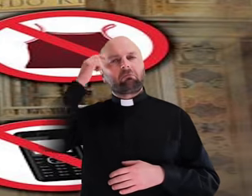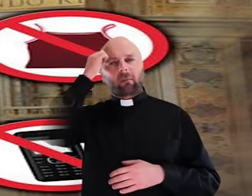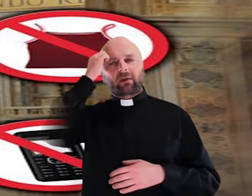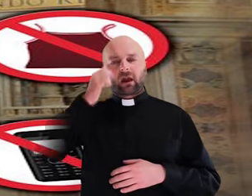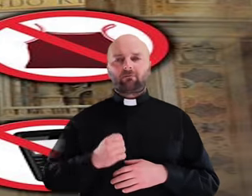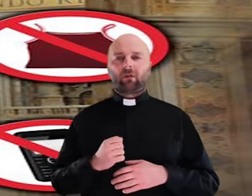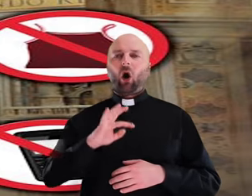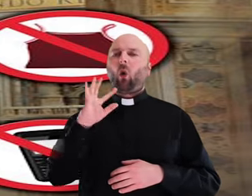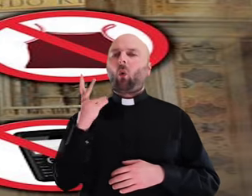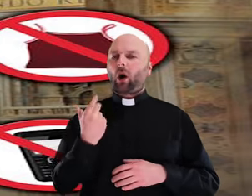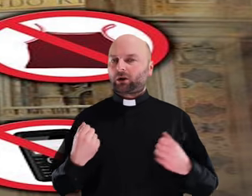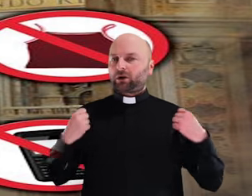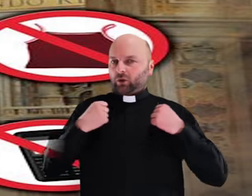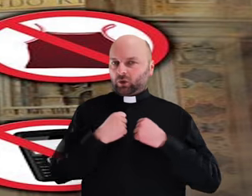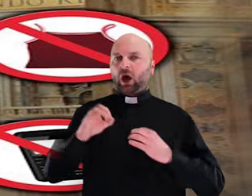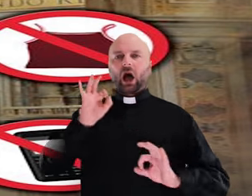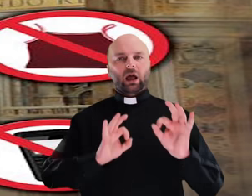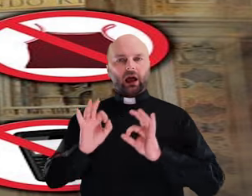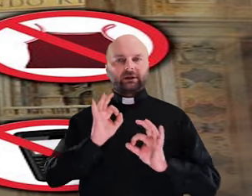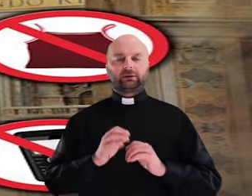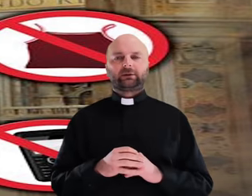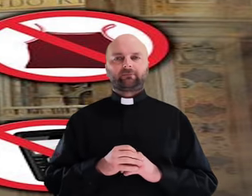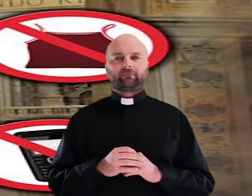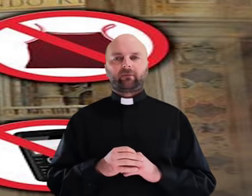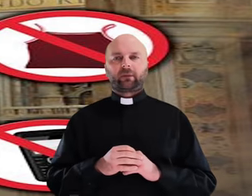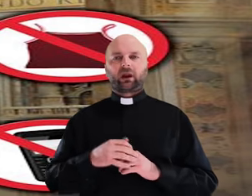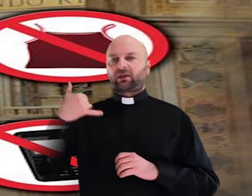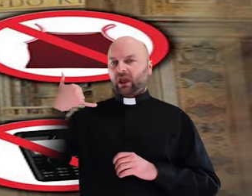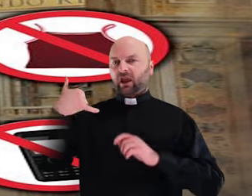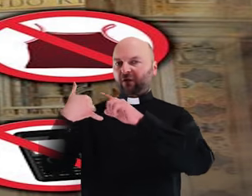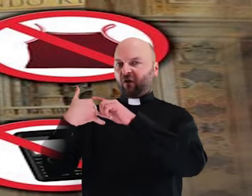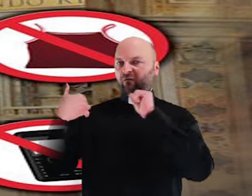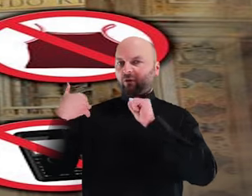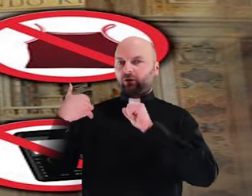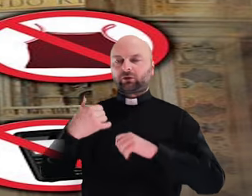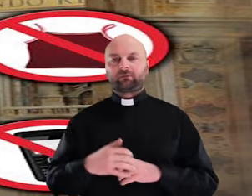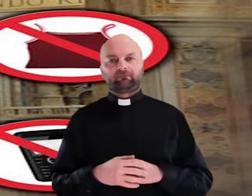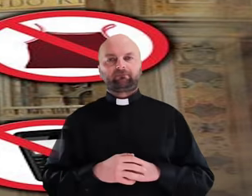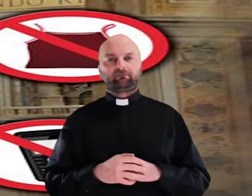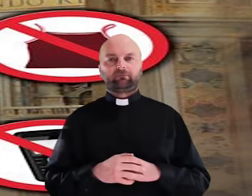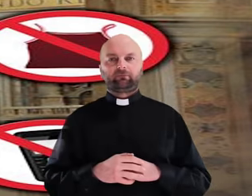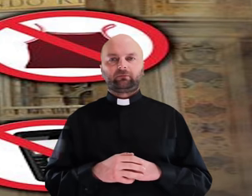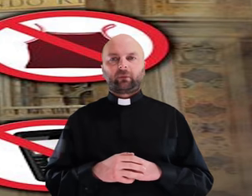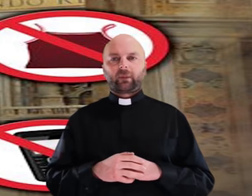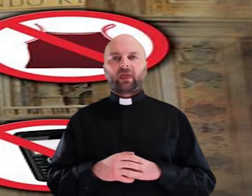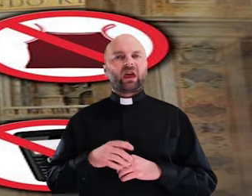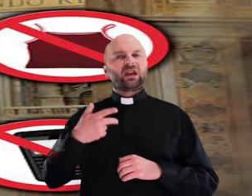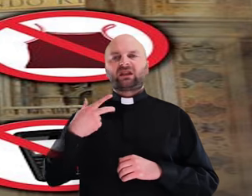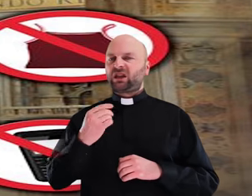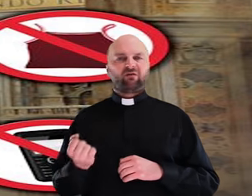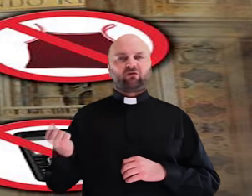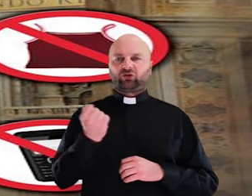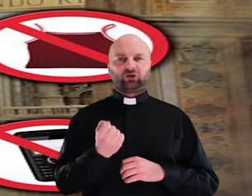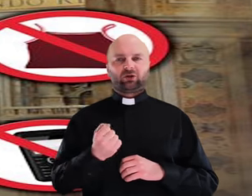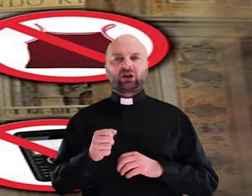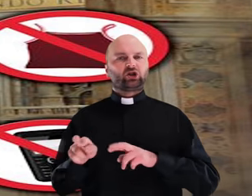o odpowiednim stroju, wyłączeniu telefonów. Nie wnosimy też